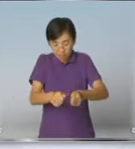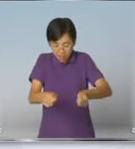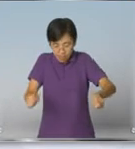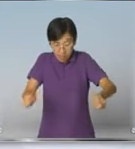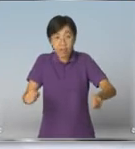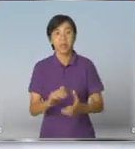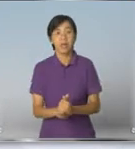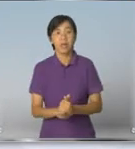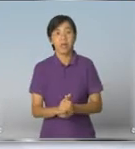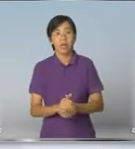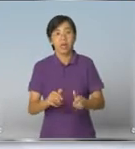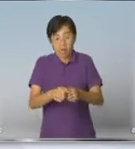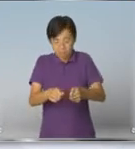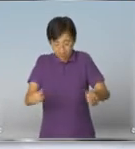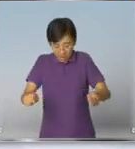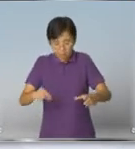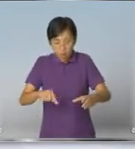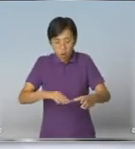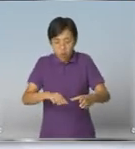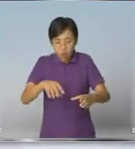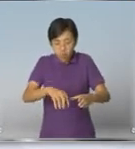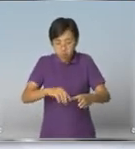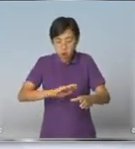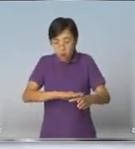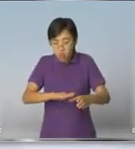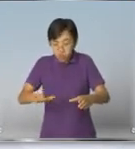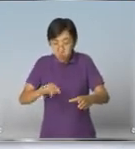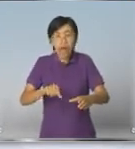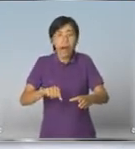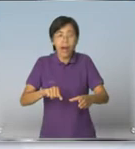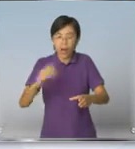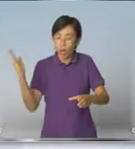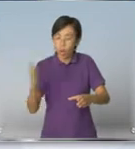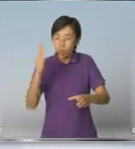การแรปเพื่อป้องกันเพื่อไม่ให้ผิวด้านนอกของตัวแป้งนั้นแห้งค่ะ